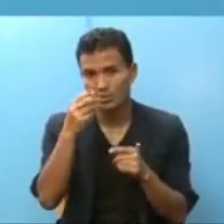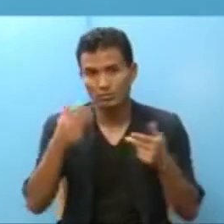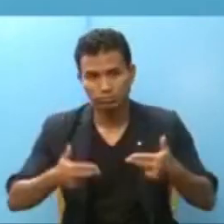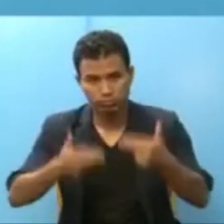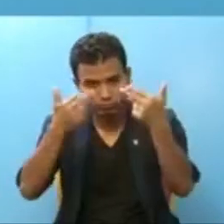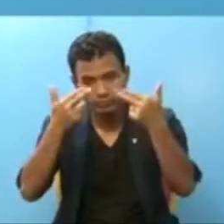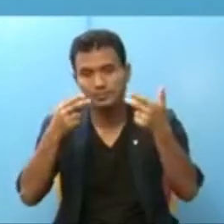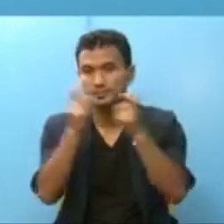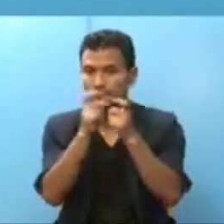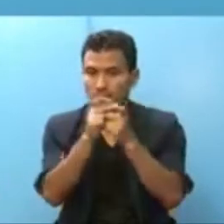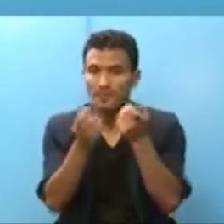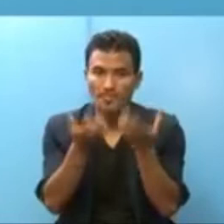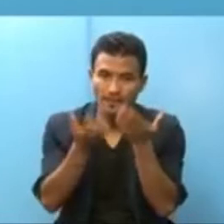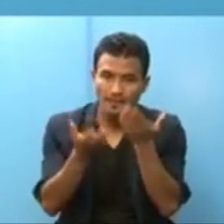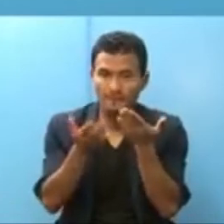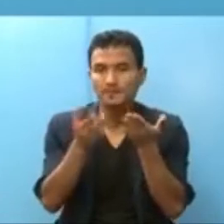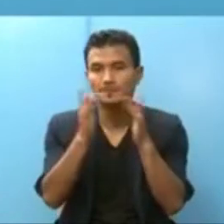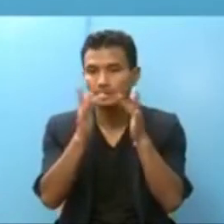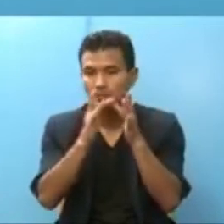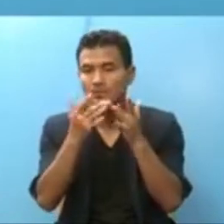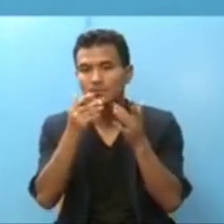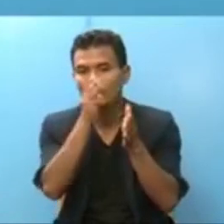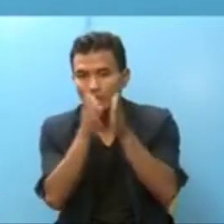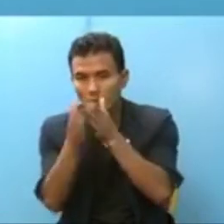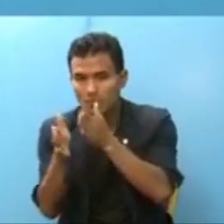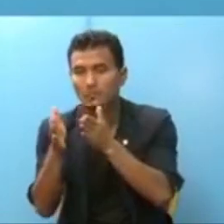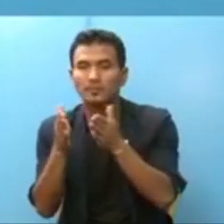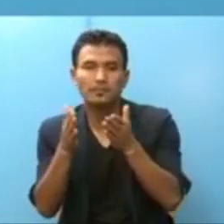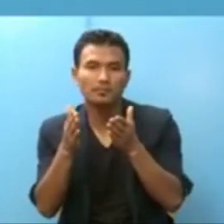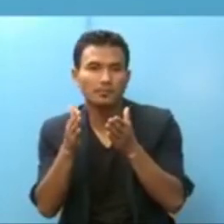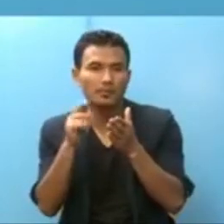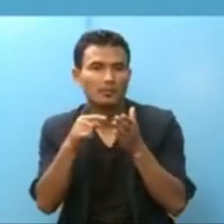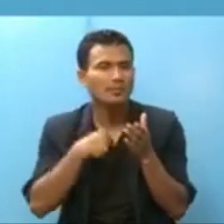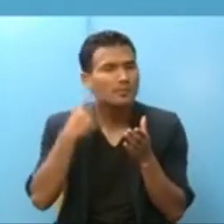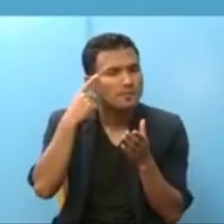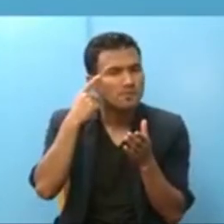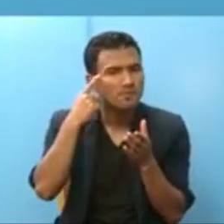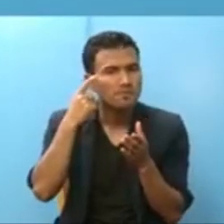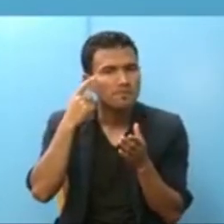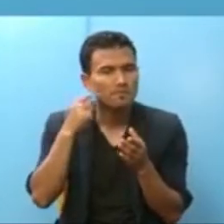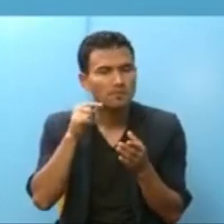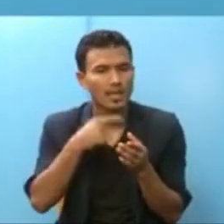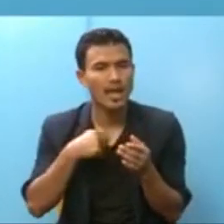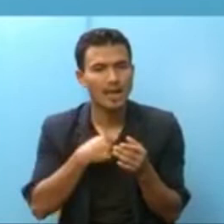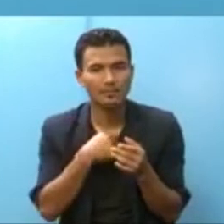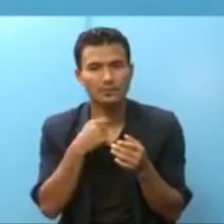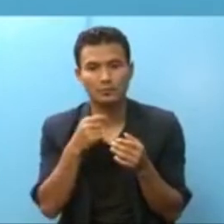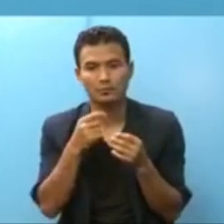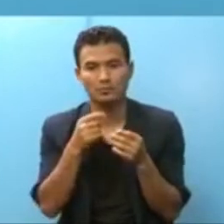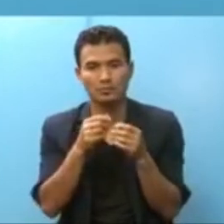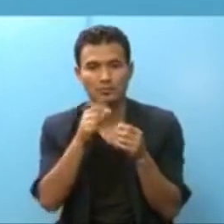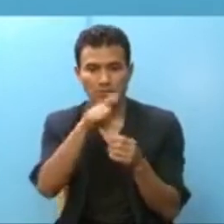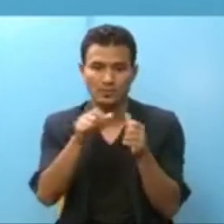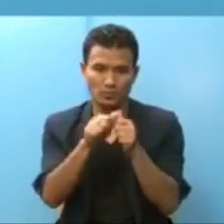अईले प्लानिंग गरने हो कि त्यों चाहें मला के लाग सभने हम्रो मातसमा अधो